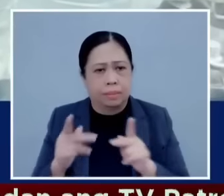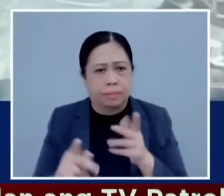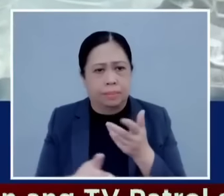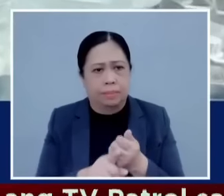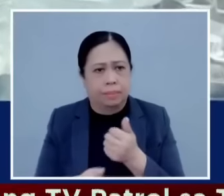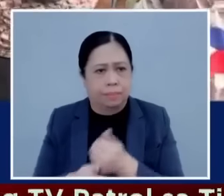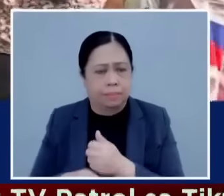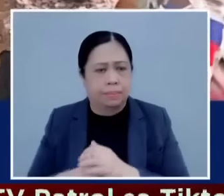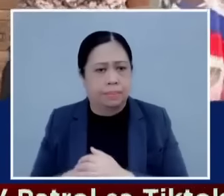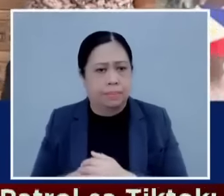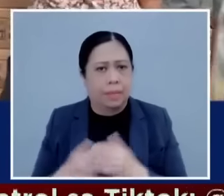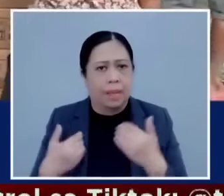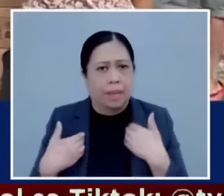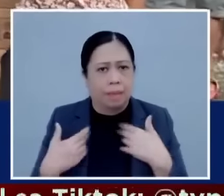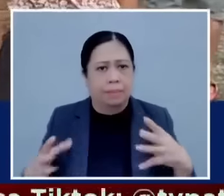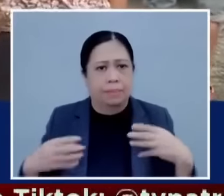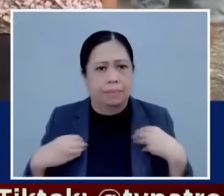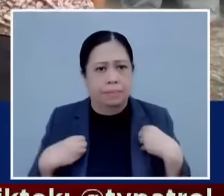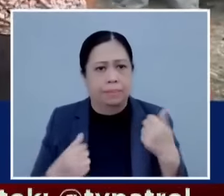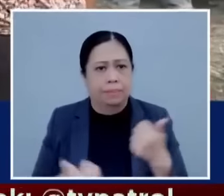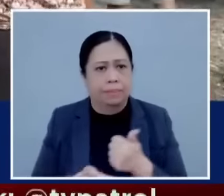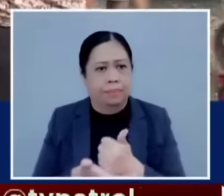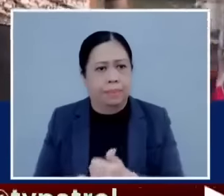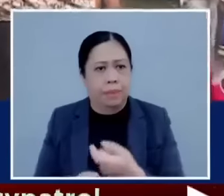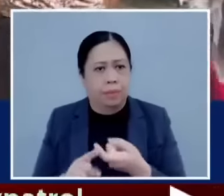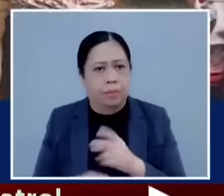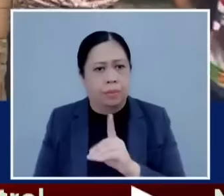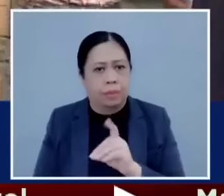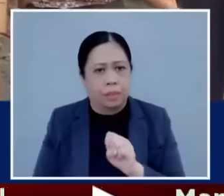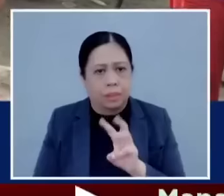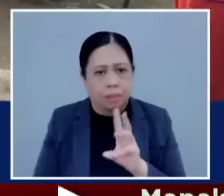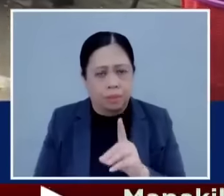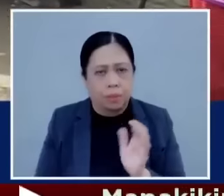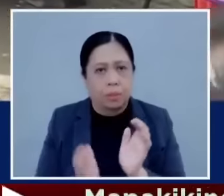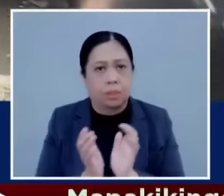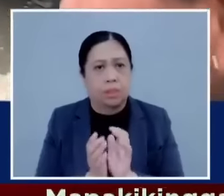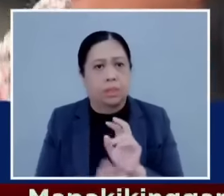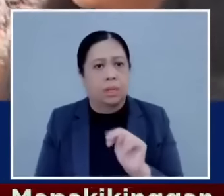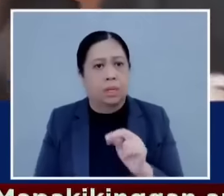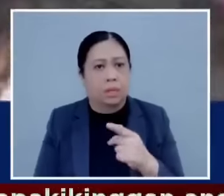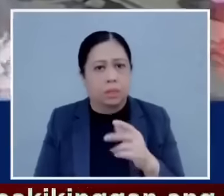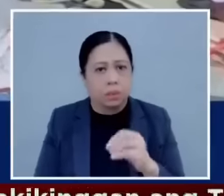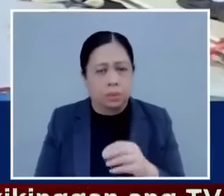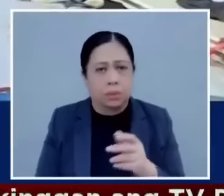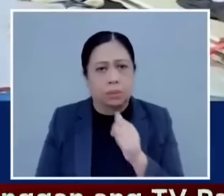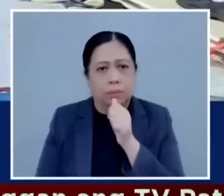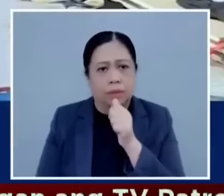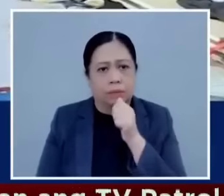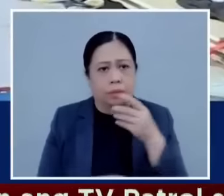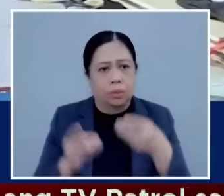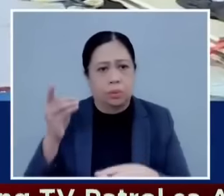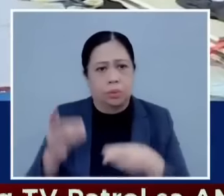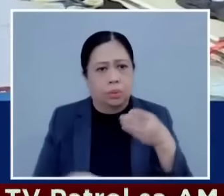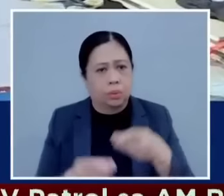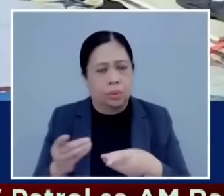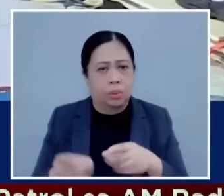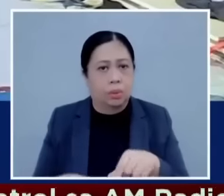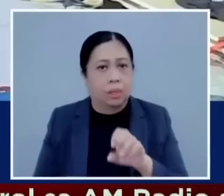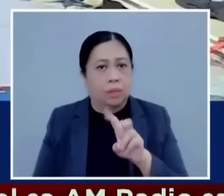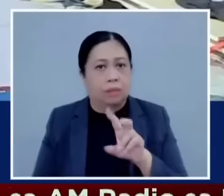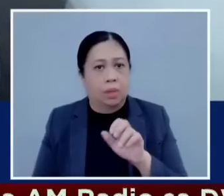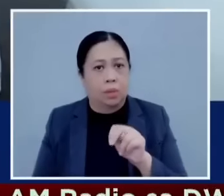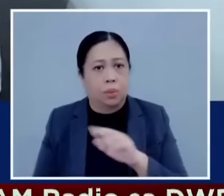residente at may natatanggap din silang ayuda mula sa DSWD, mga NGO at private donors. Naging evacuation center naman